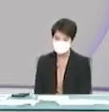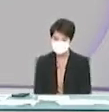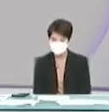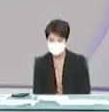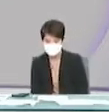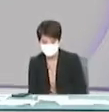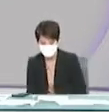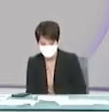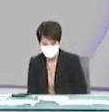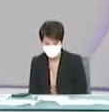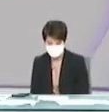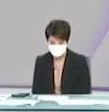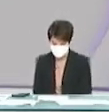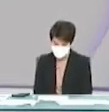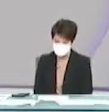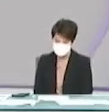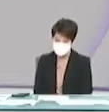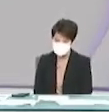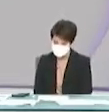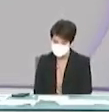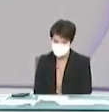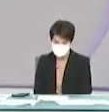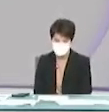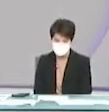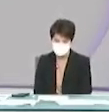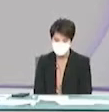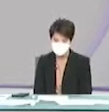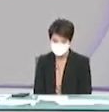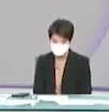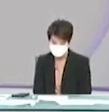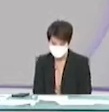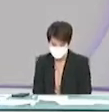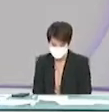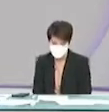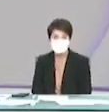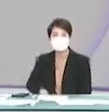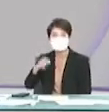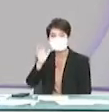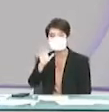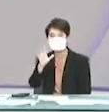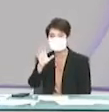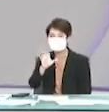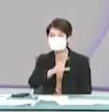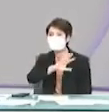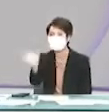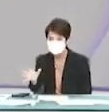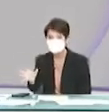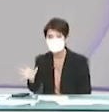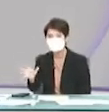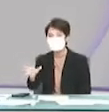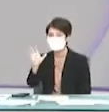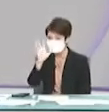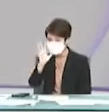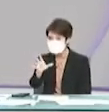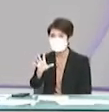าไม่ดีค่ะก็เลยชวนช่วยเหลือเพื่อนๆเอาไว้นะคะอย่างไรก็ตามขออภัยเมื่อกี้เล่าข้าม